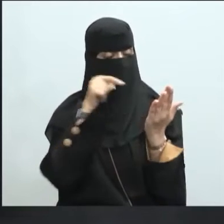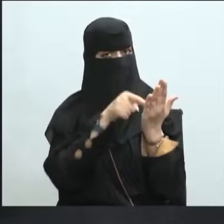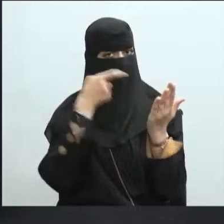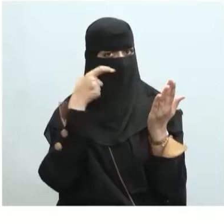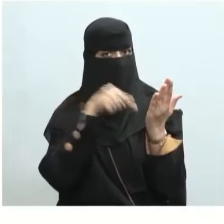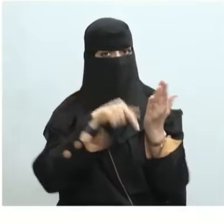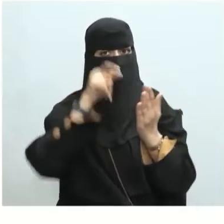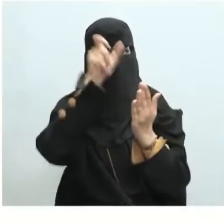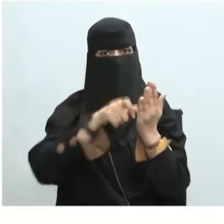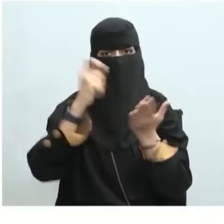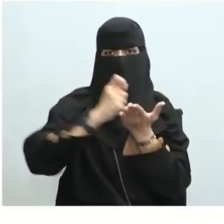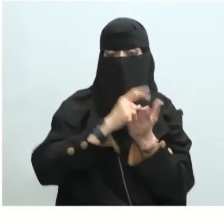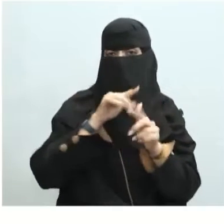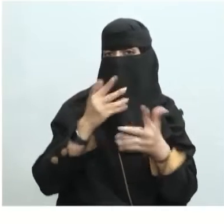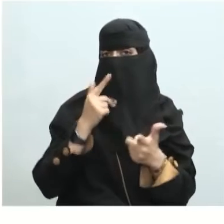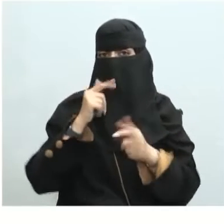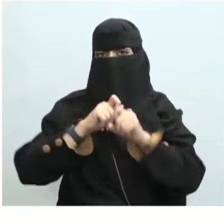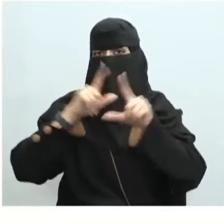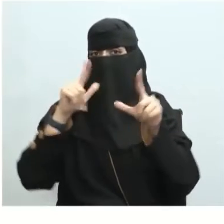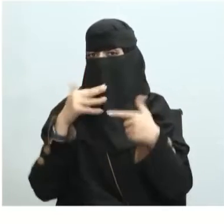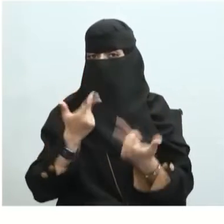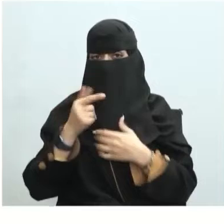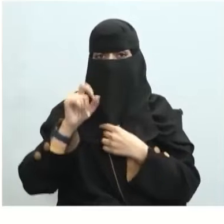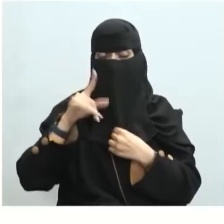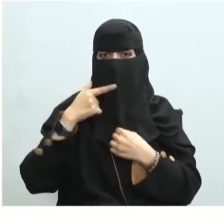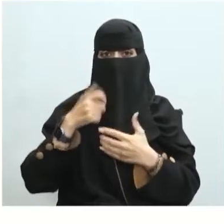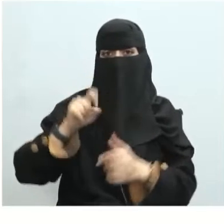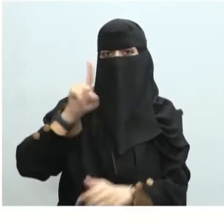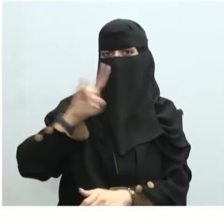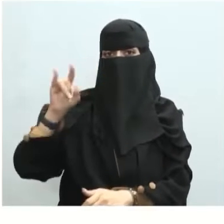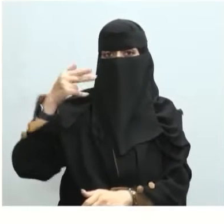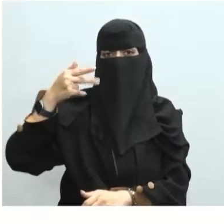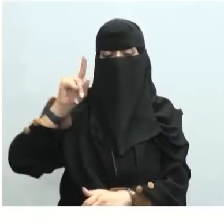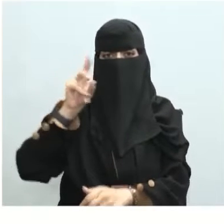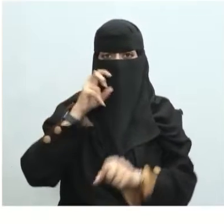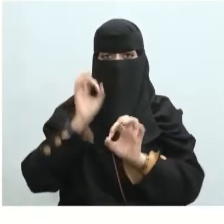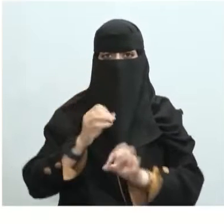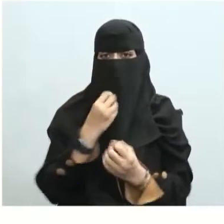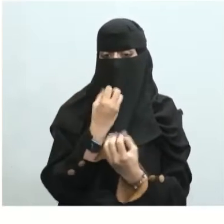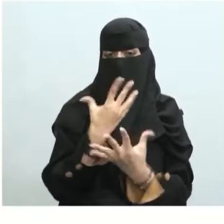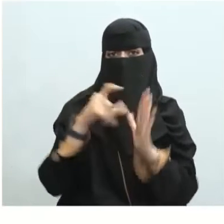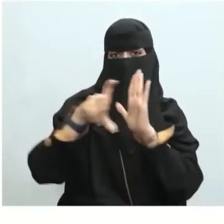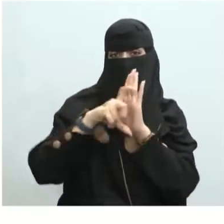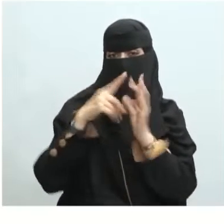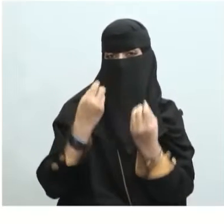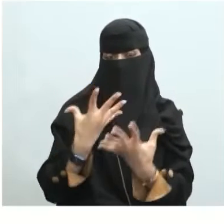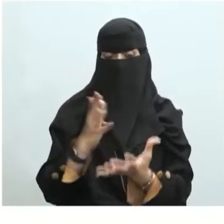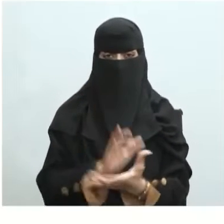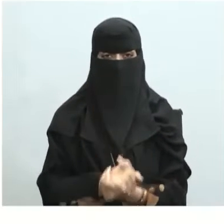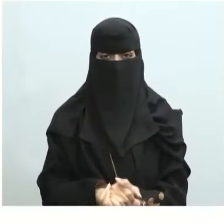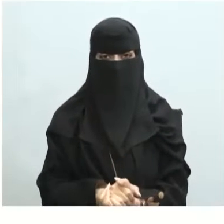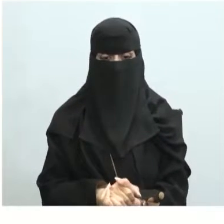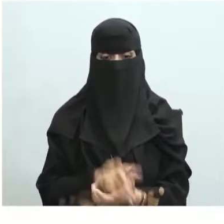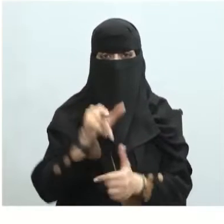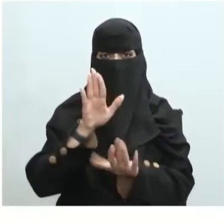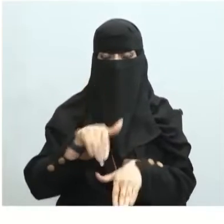هذه الاشياء والظواهر التي يعبر عنها وايضا مظاهر البلاغه مظاهر البلاغه والجمال في النص ممتاز لاحظ